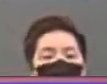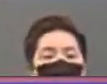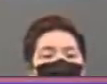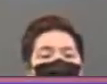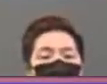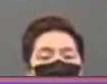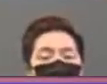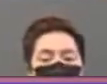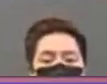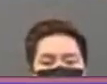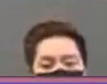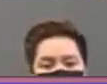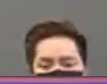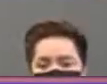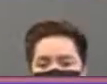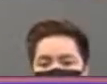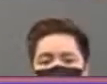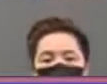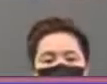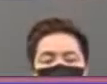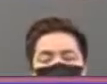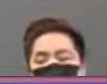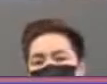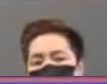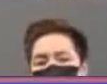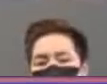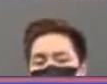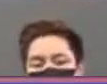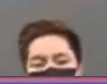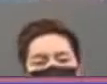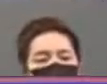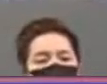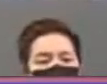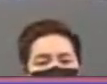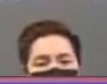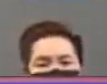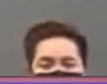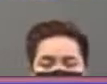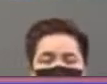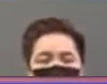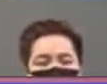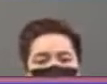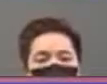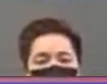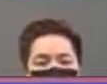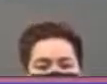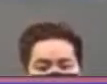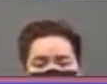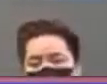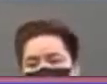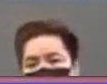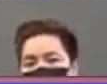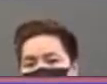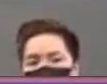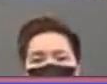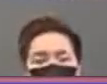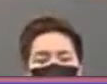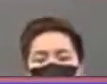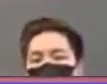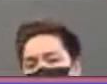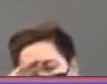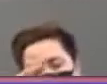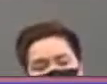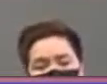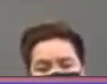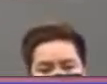ยอย่างเคร่งครัดค่ะท่านนายกรัฐมนตรีเชื่อมั่นนะคะว่าหนึ่งในมาตรการป้องกันการแพร่ระบาดที่ดีที่สุดก็คือทุกคนต้องช่วย